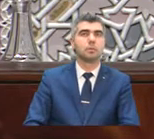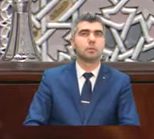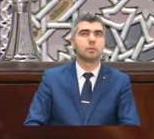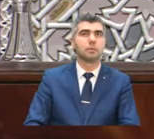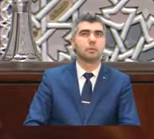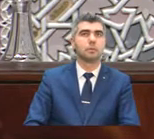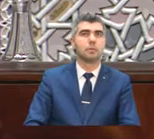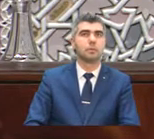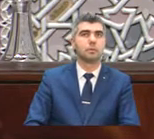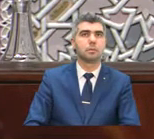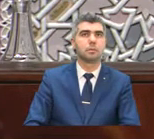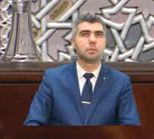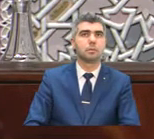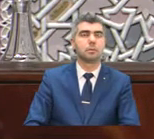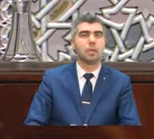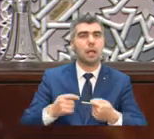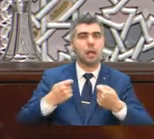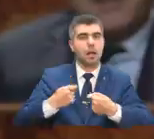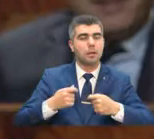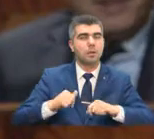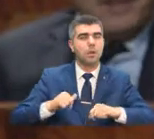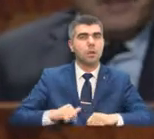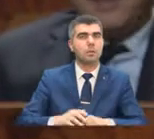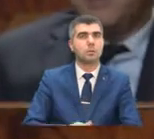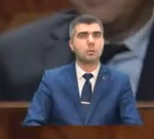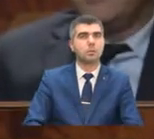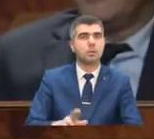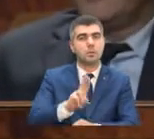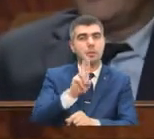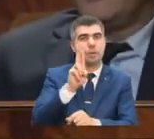نعم سيد الرئيس، سيد الوزير، نسائلكم.